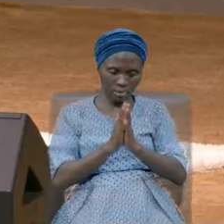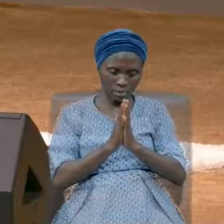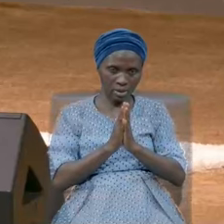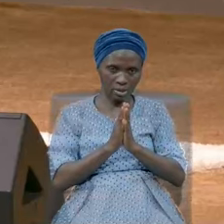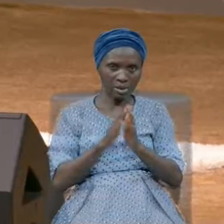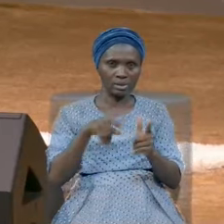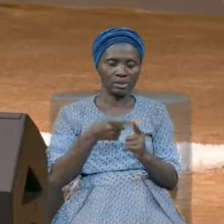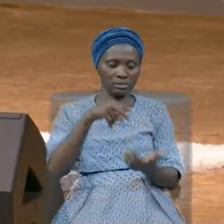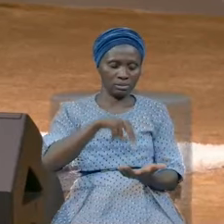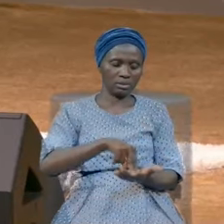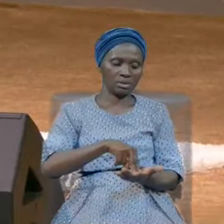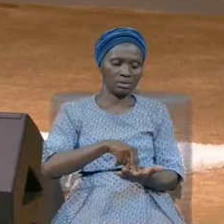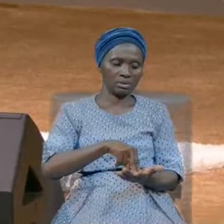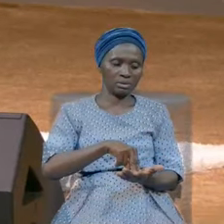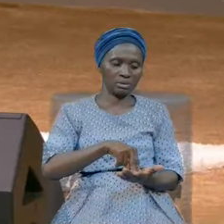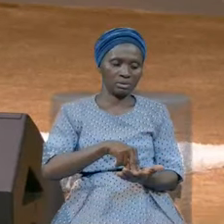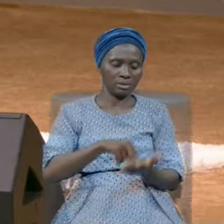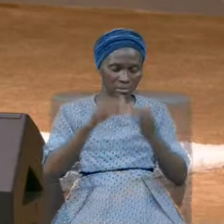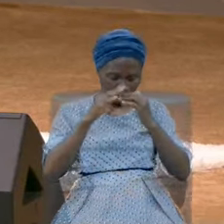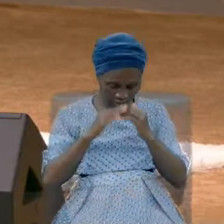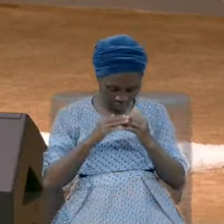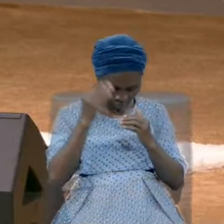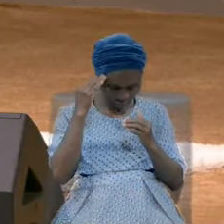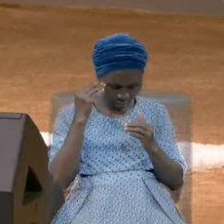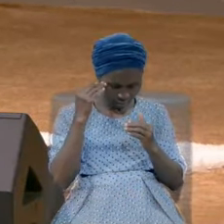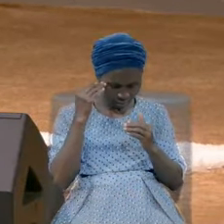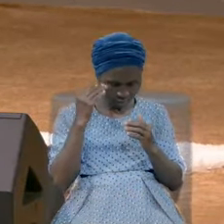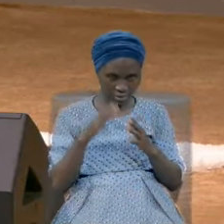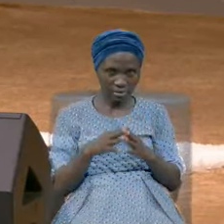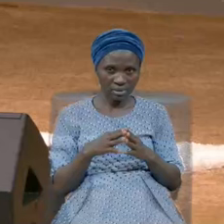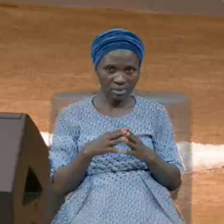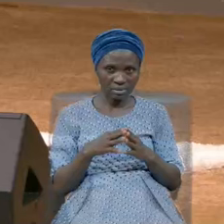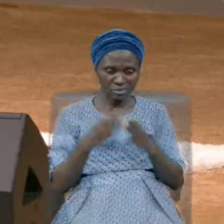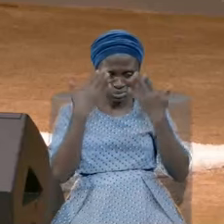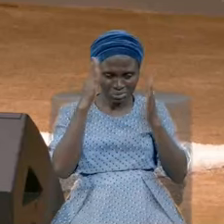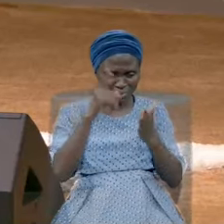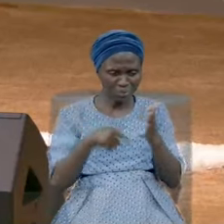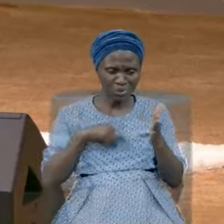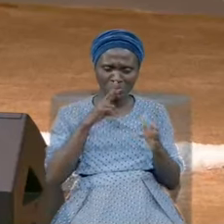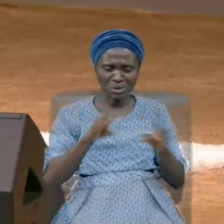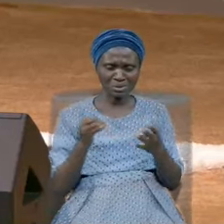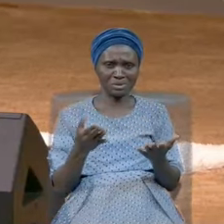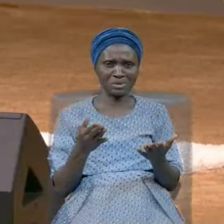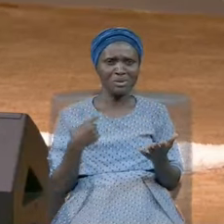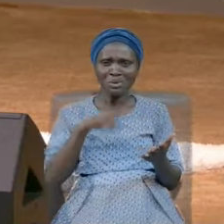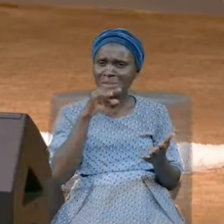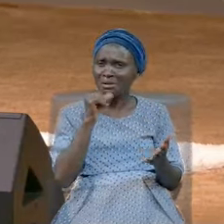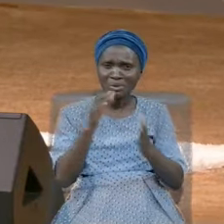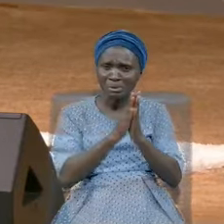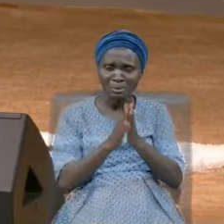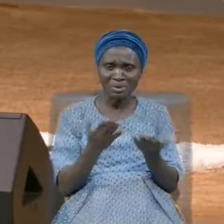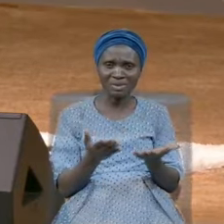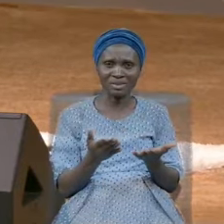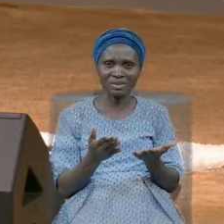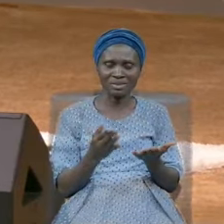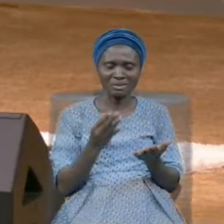puis on se lève. Et puis on baisse la tête. Et c'est pas ce qu'on fait. Et qu'on ne prie pas. Et